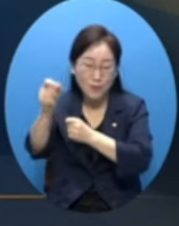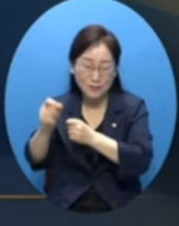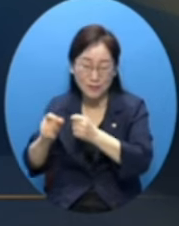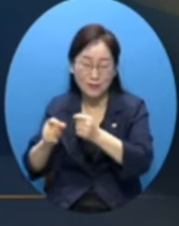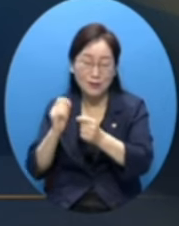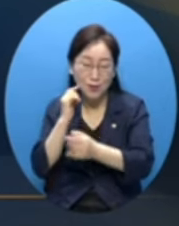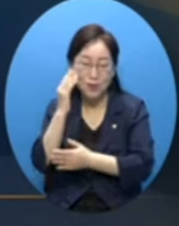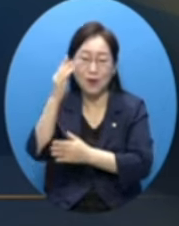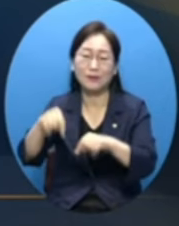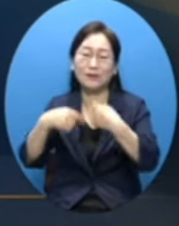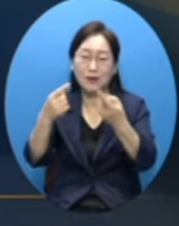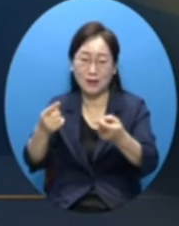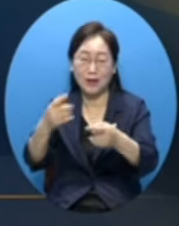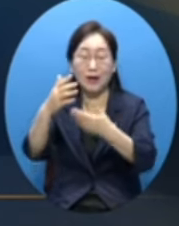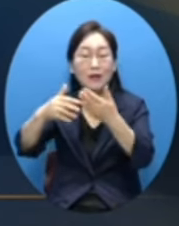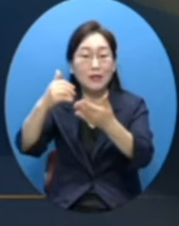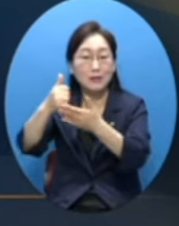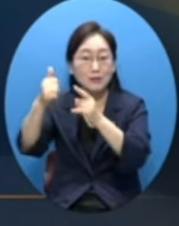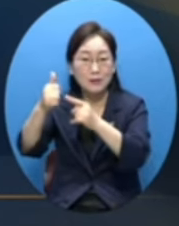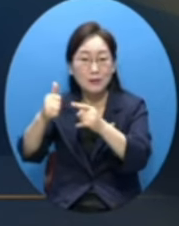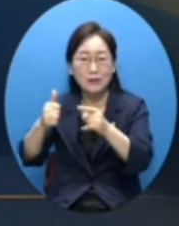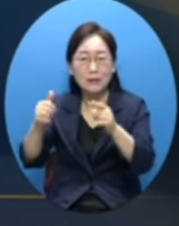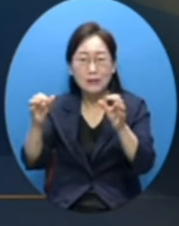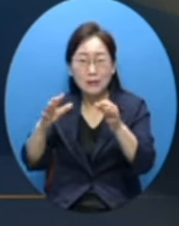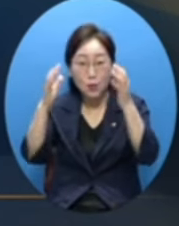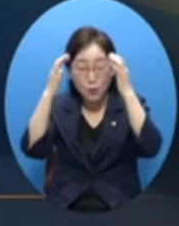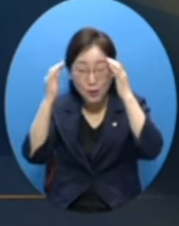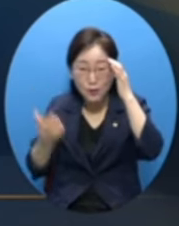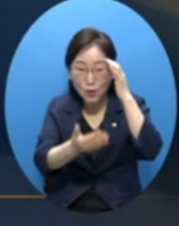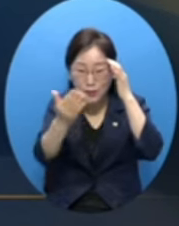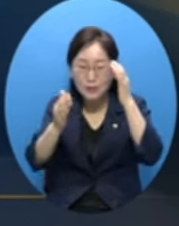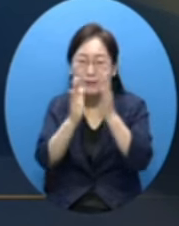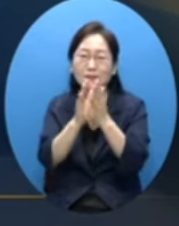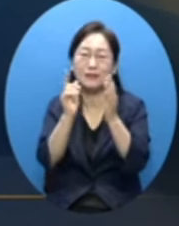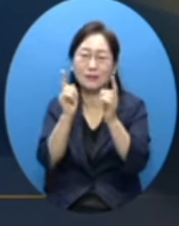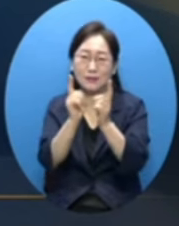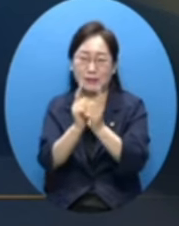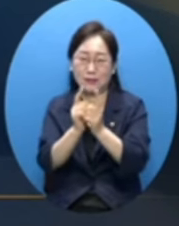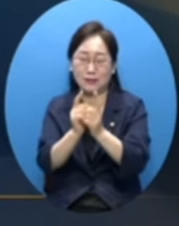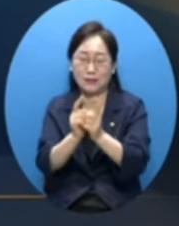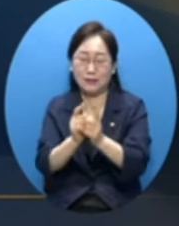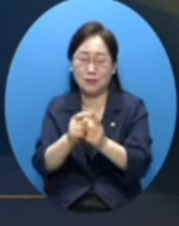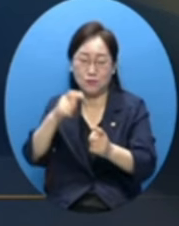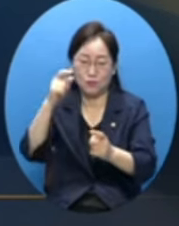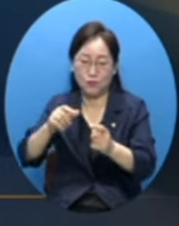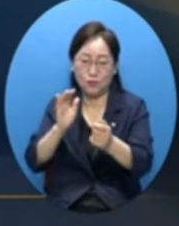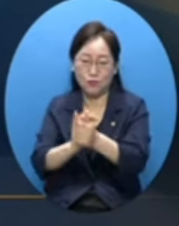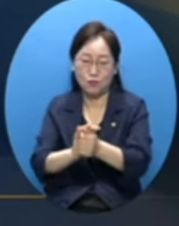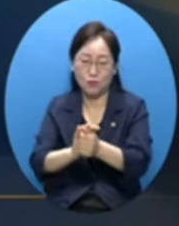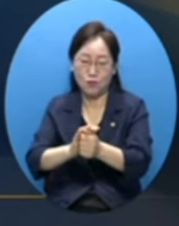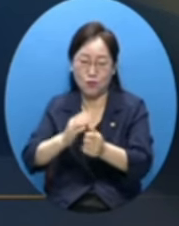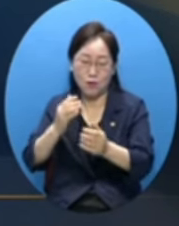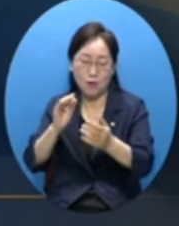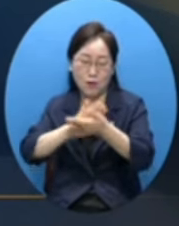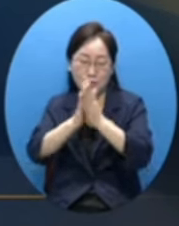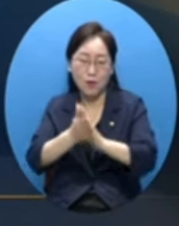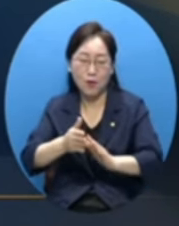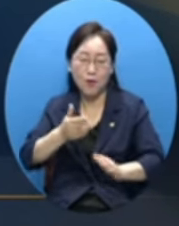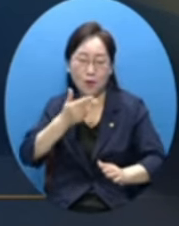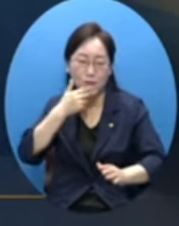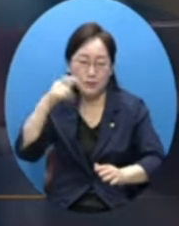잠깐 고난을 당한 너희를 친히 온전하게 하시며 굳건하게 하시며 강하게 하시며를 견고하게